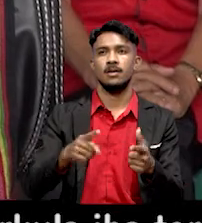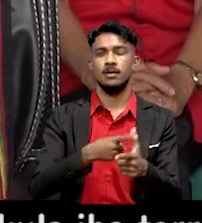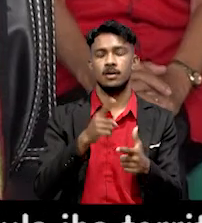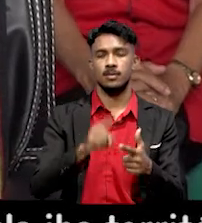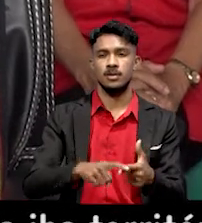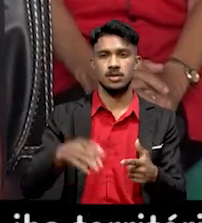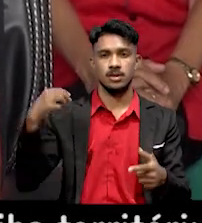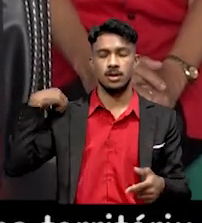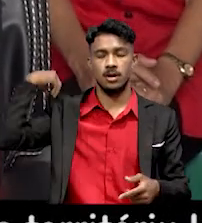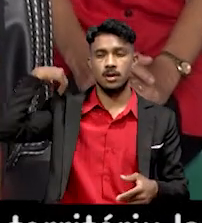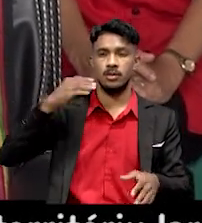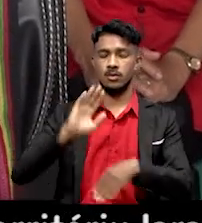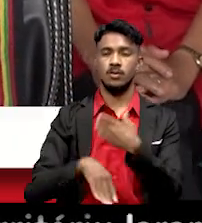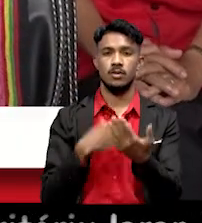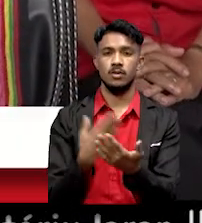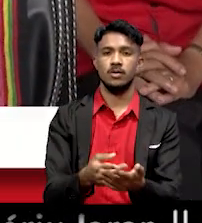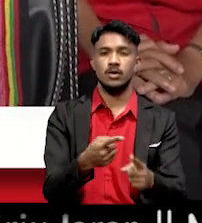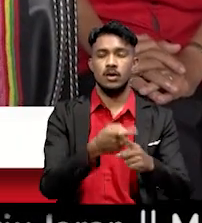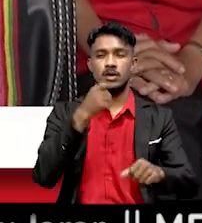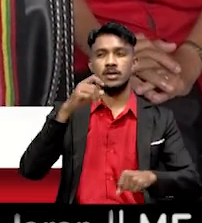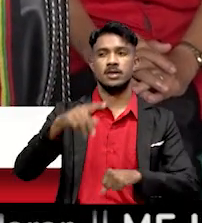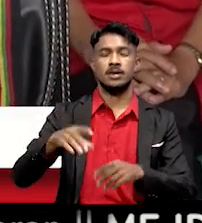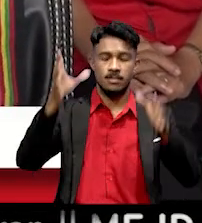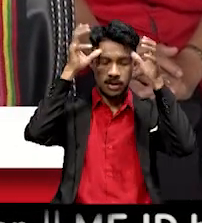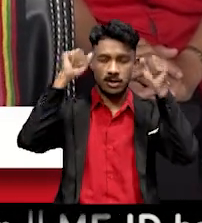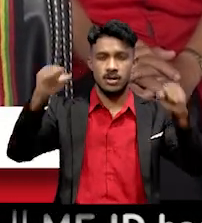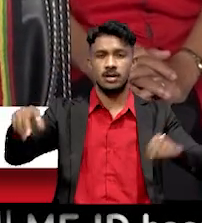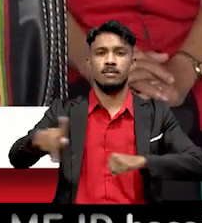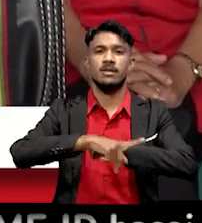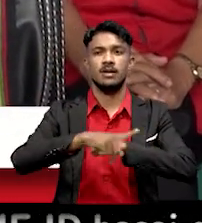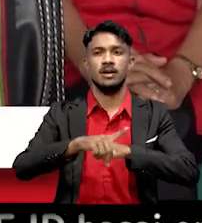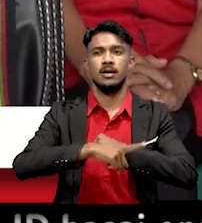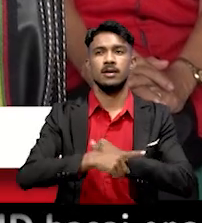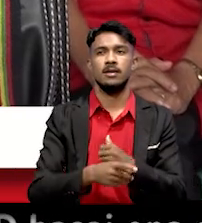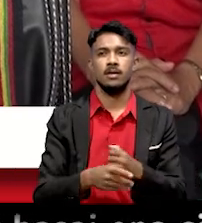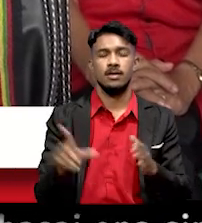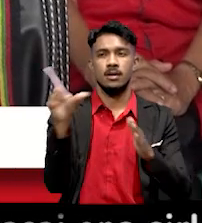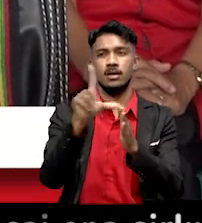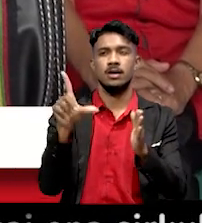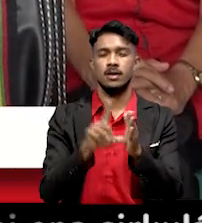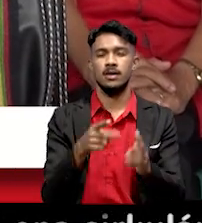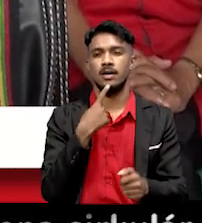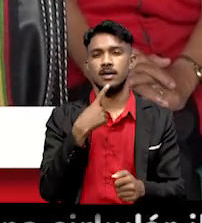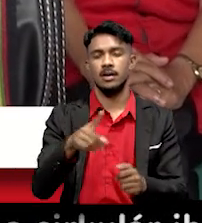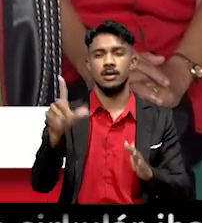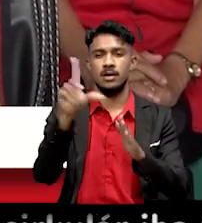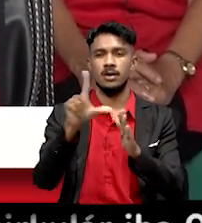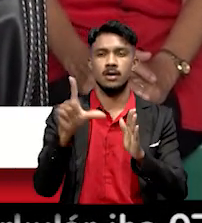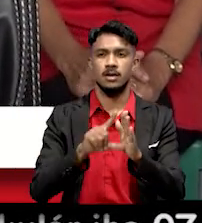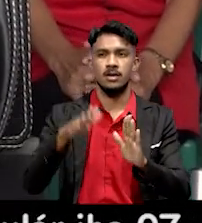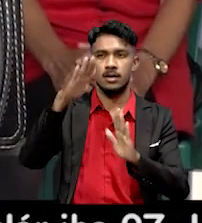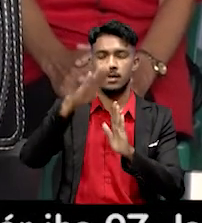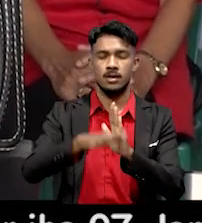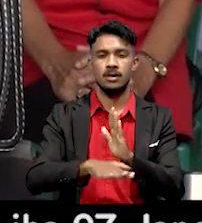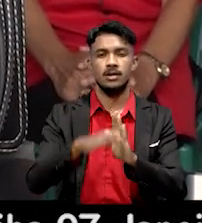nebe makamai husi be presidente do partido lei ne hateten, lei ne limita, portanto limita,